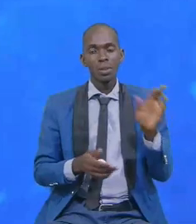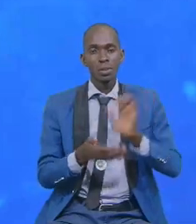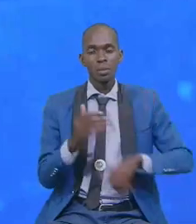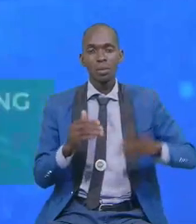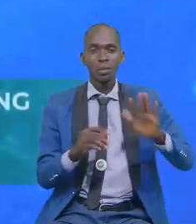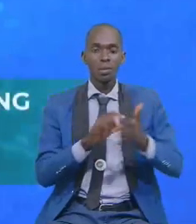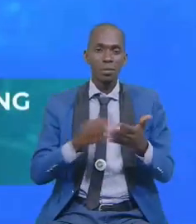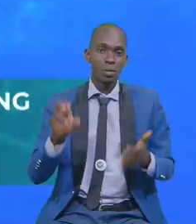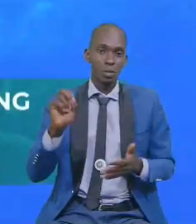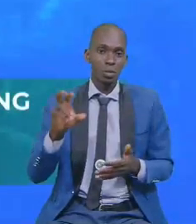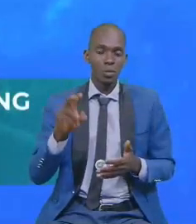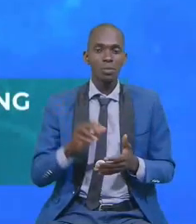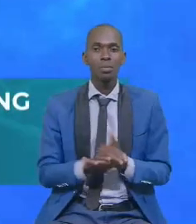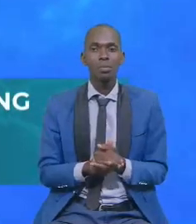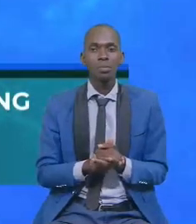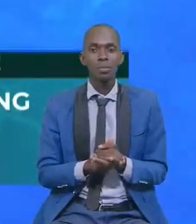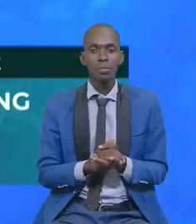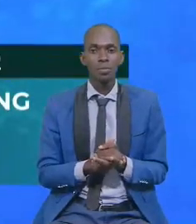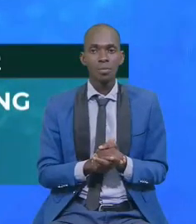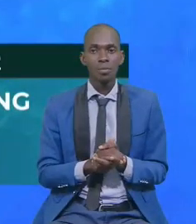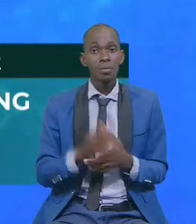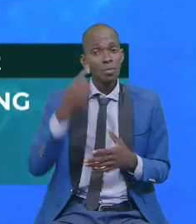Éphésiens 5, 12.